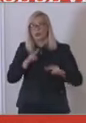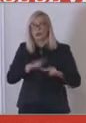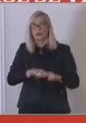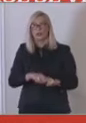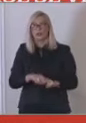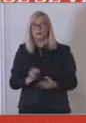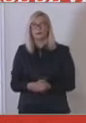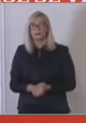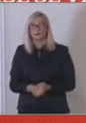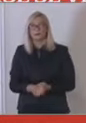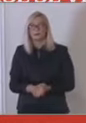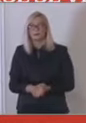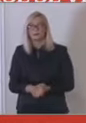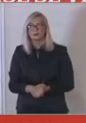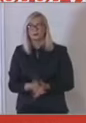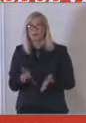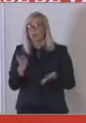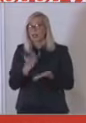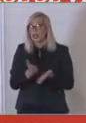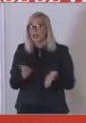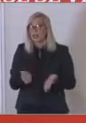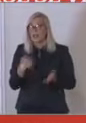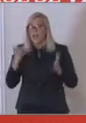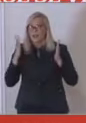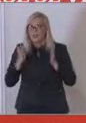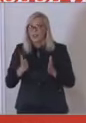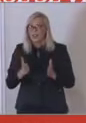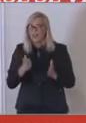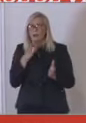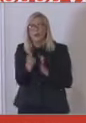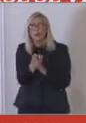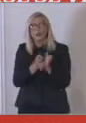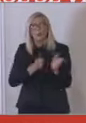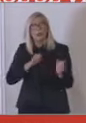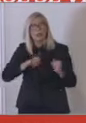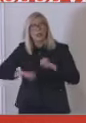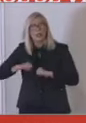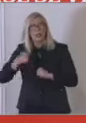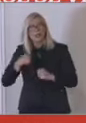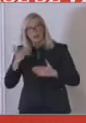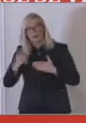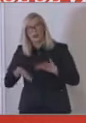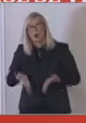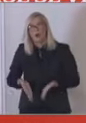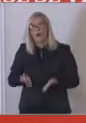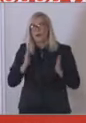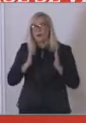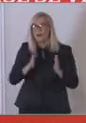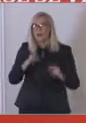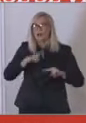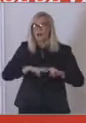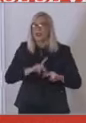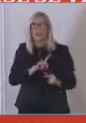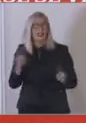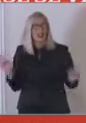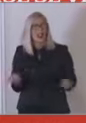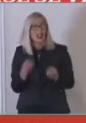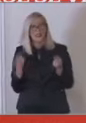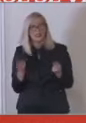mundemi që kur të hin operativa të përpunojnë rrugën. Besoj se me një dinamik të mirë do të mbarojmë këtë